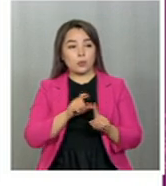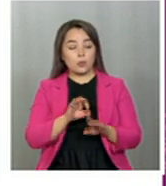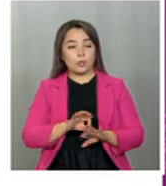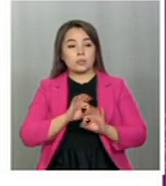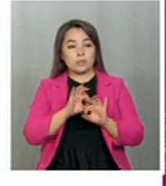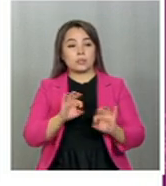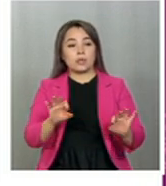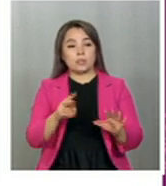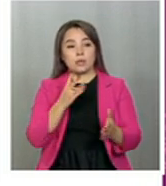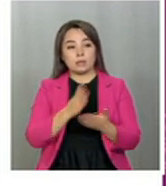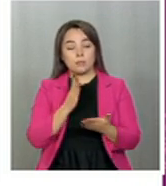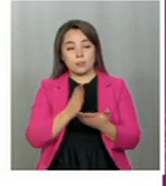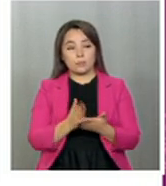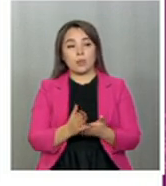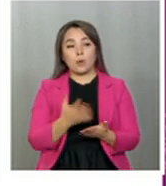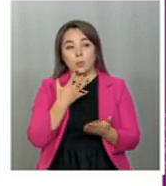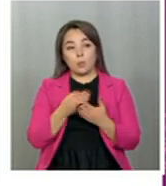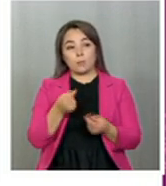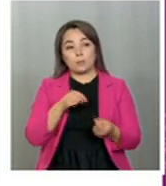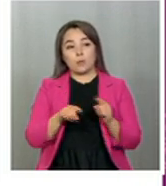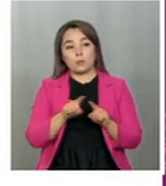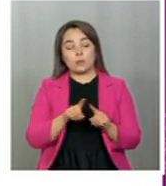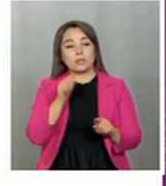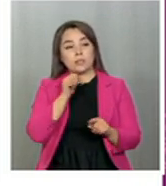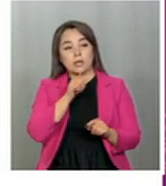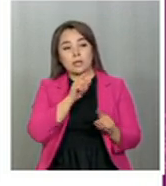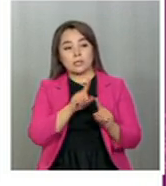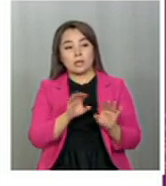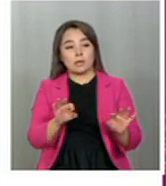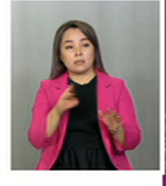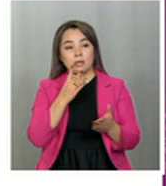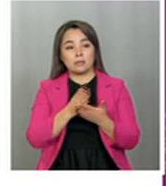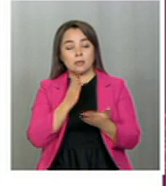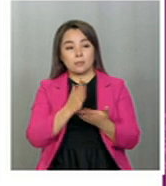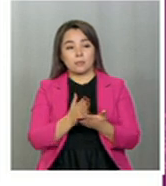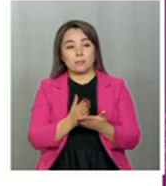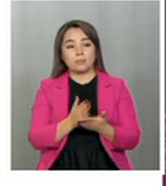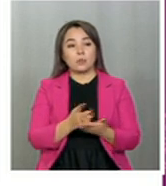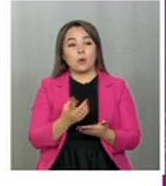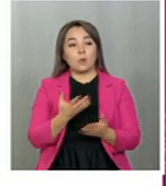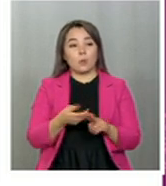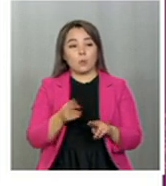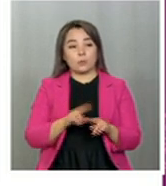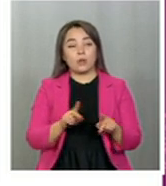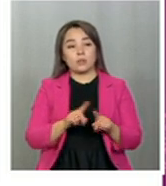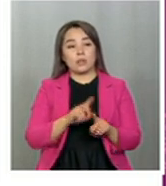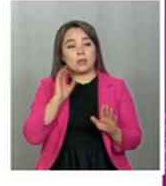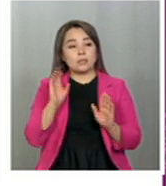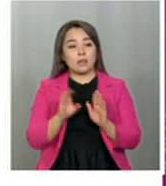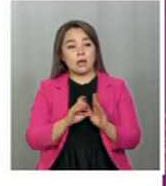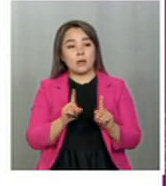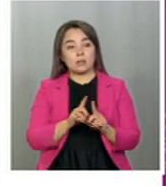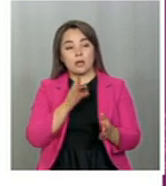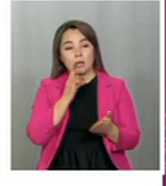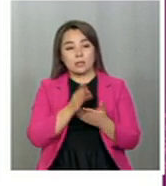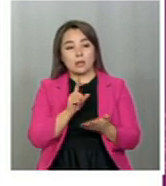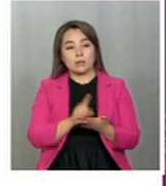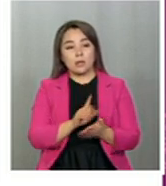жеткізуі. Өзімен өзі сырласу сипатында жасалады. Оған тыңдаушының жауап қайыру міндетті